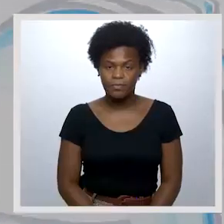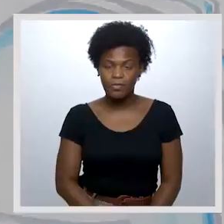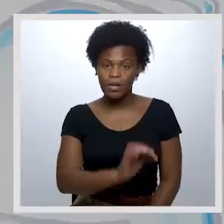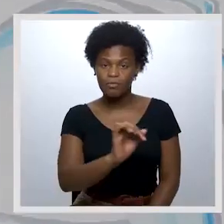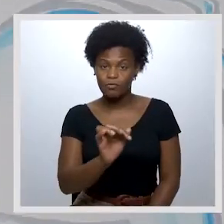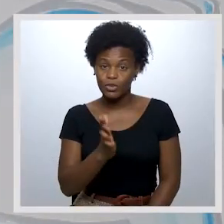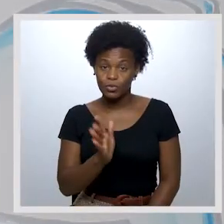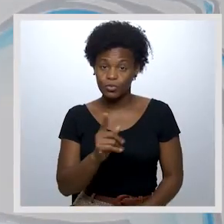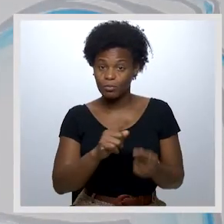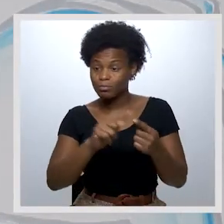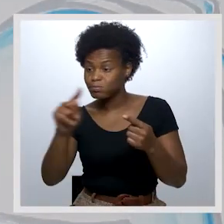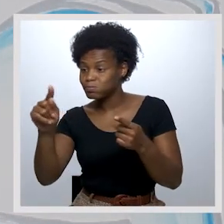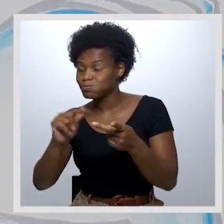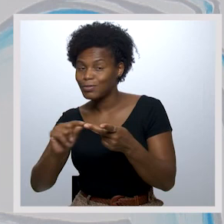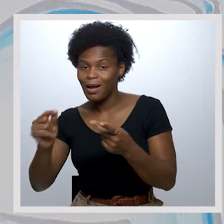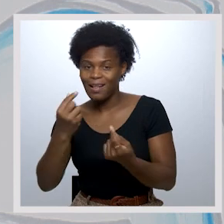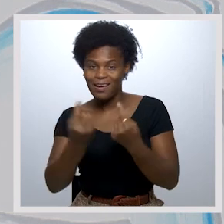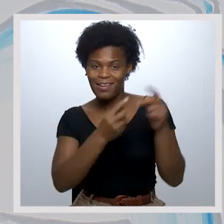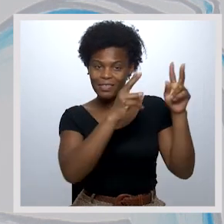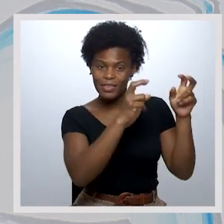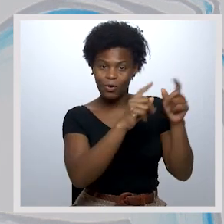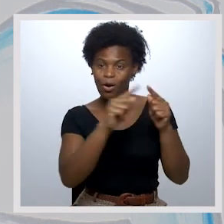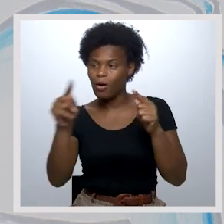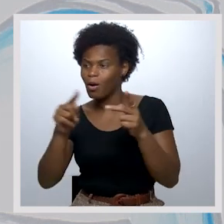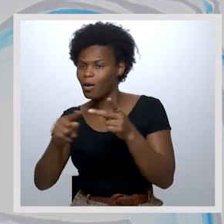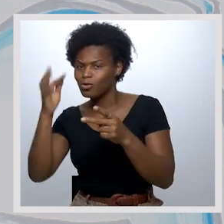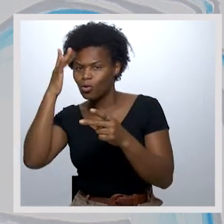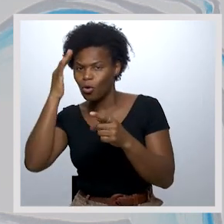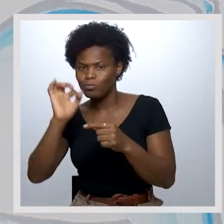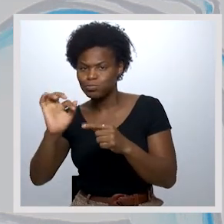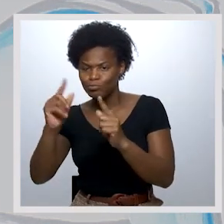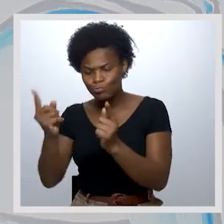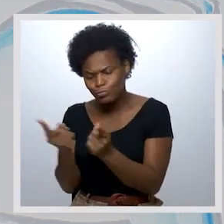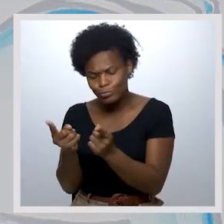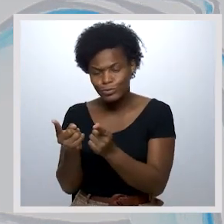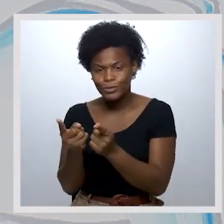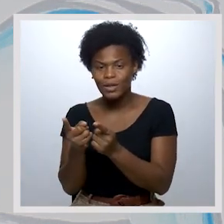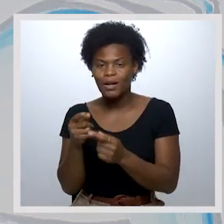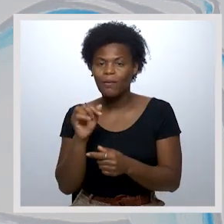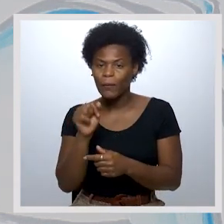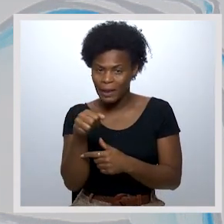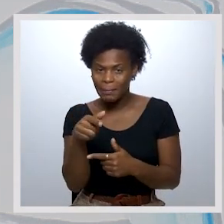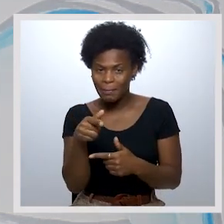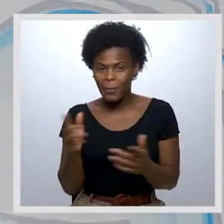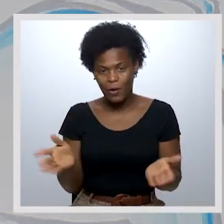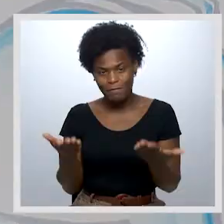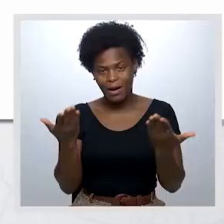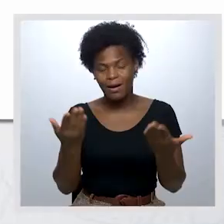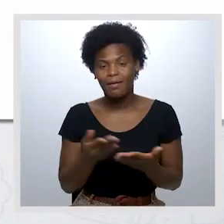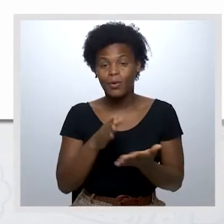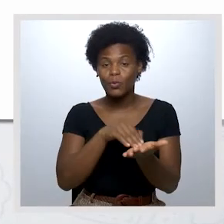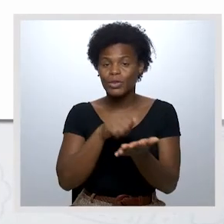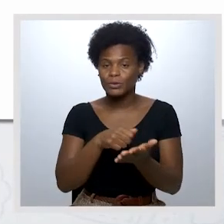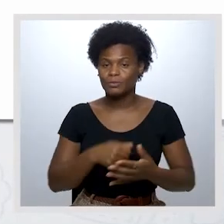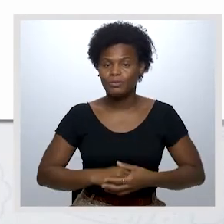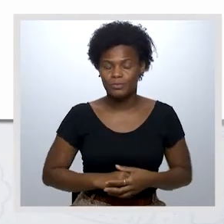Vous avez pu associer chaque titre à sa rubrique? Oui? OK. On y va. On